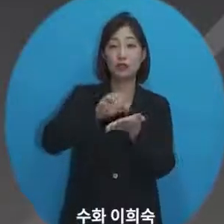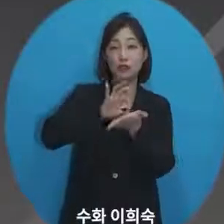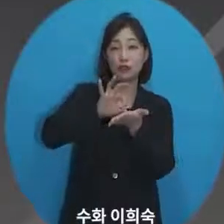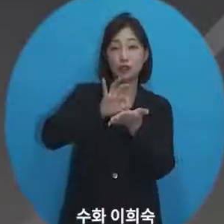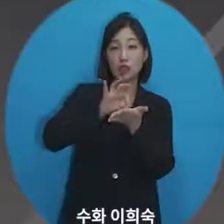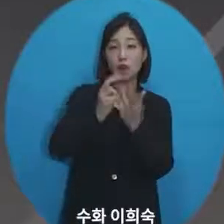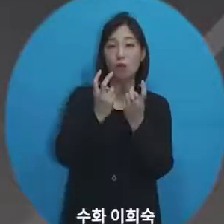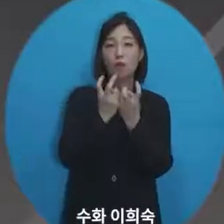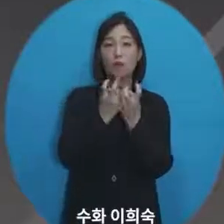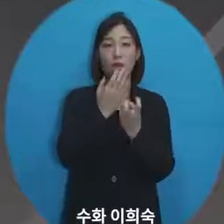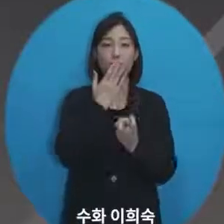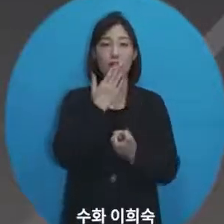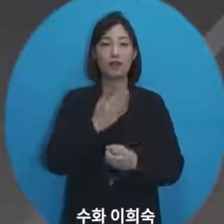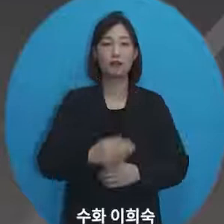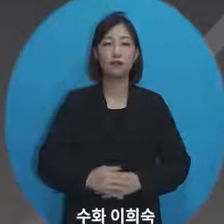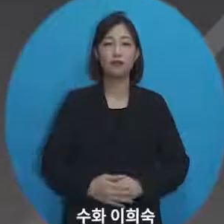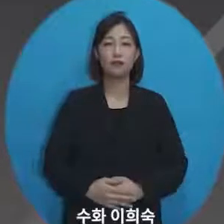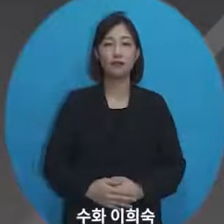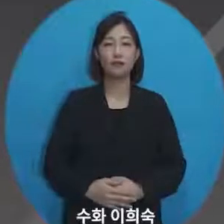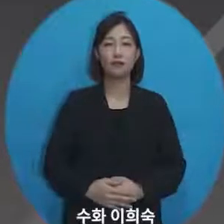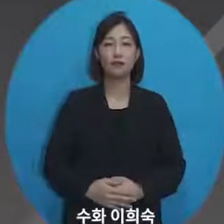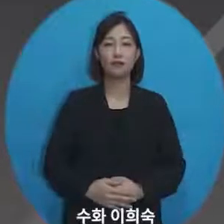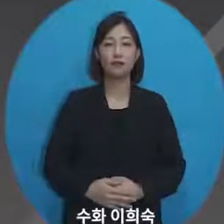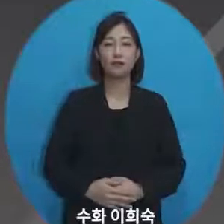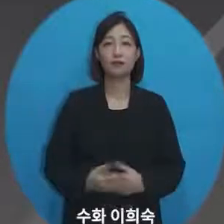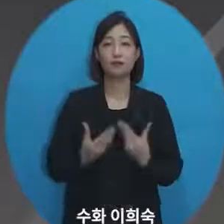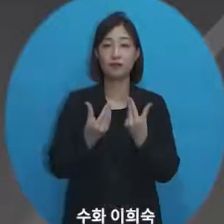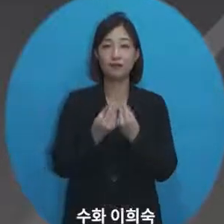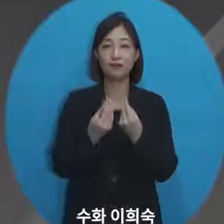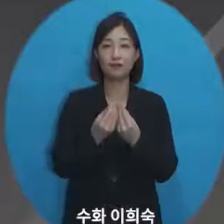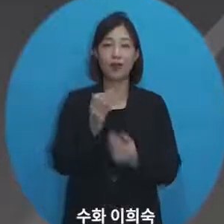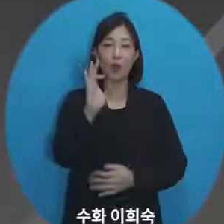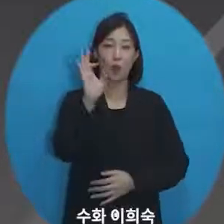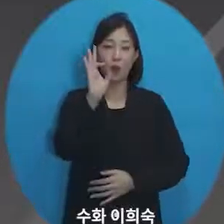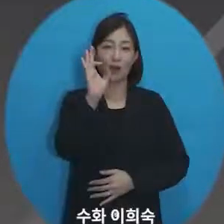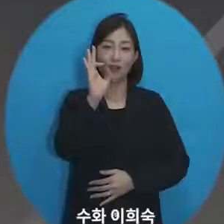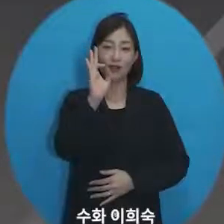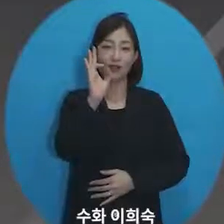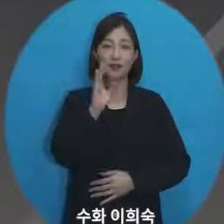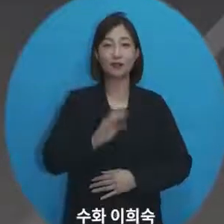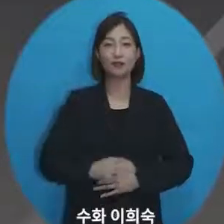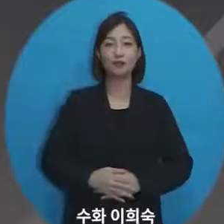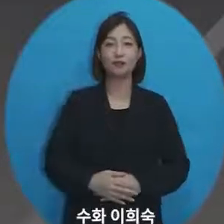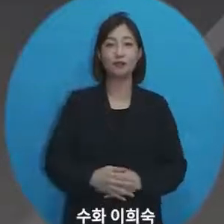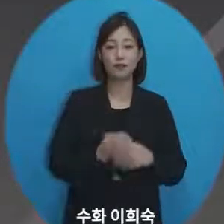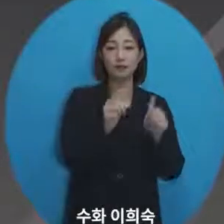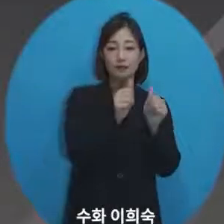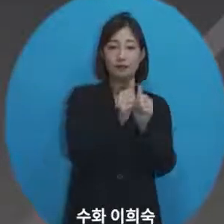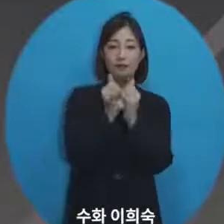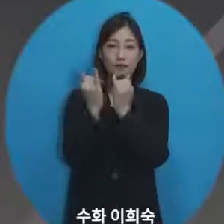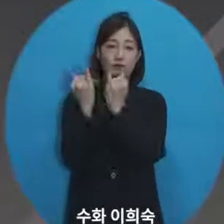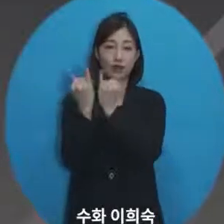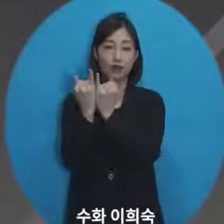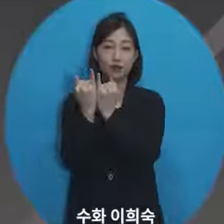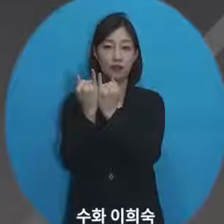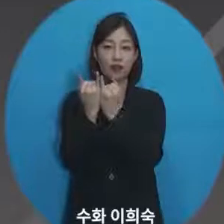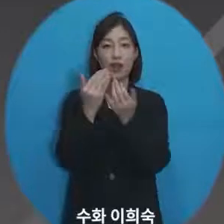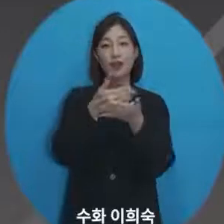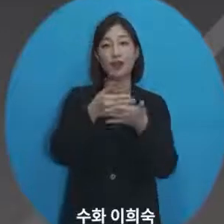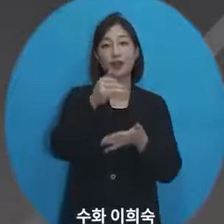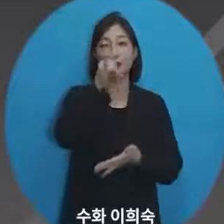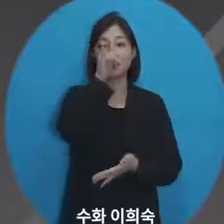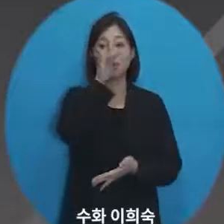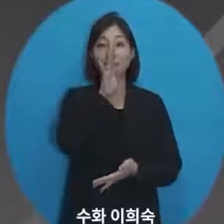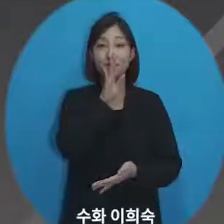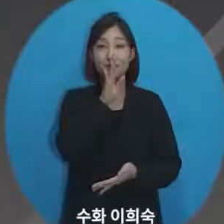그림기호라고 하는데요. 사용을 할 수가 있어요. 우리가 이제 화장실이라고 하는 부분에 대해서